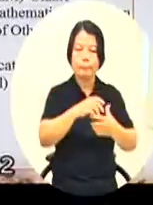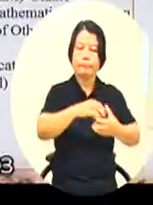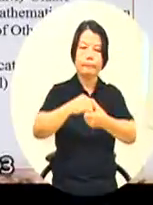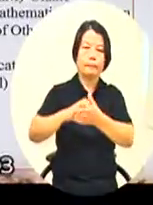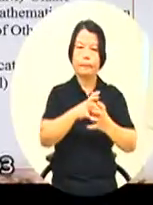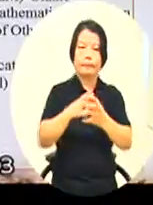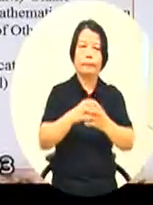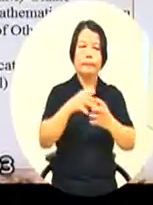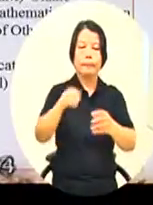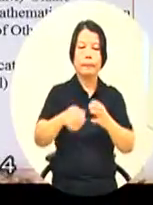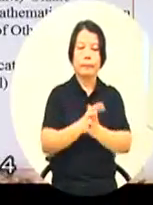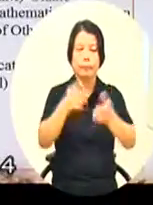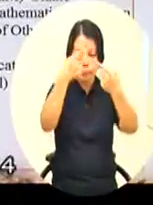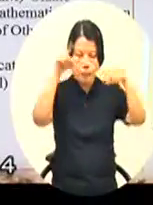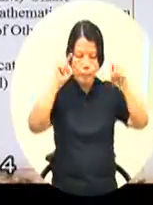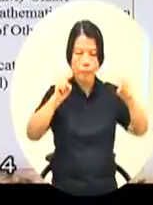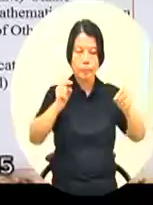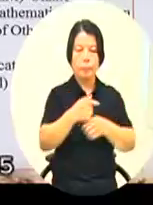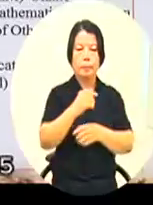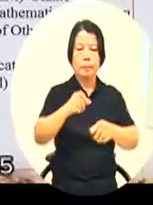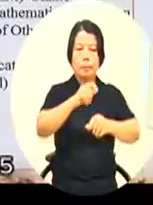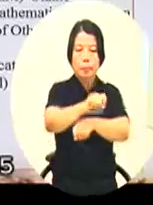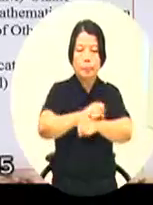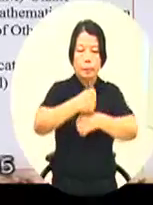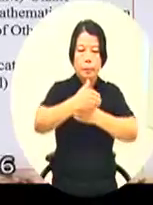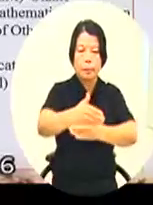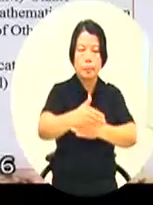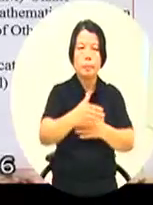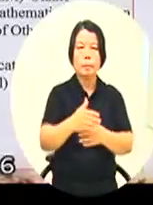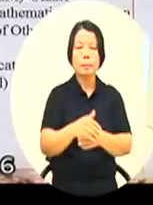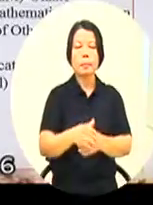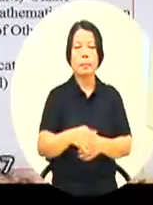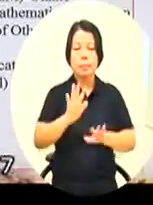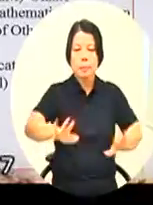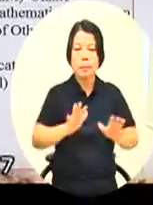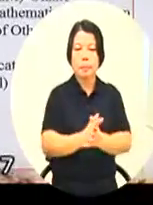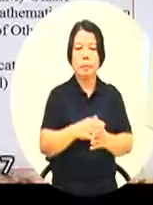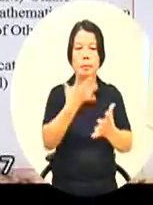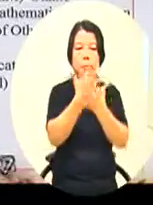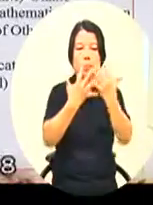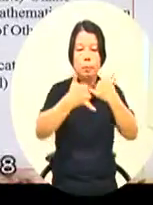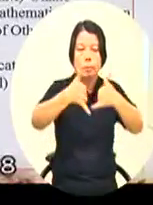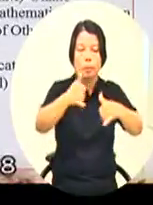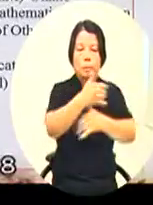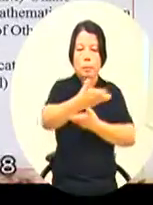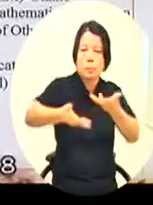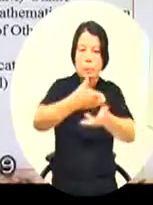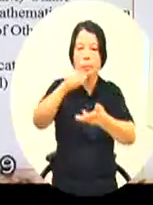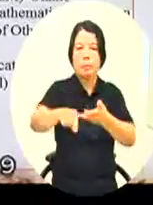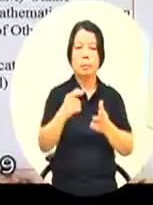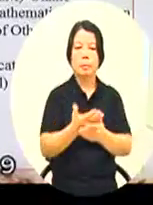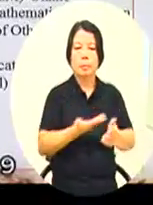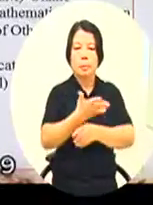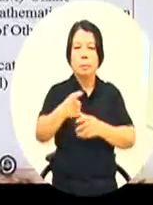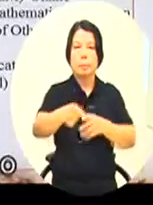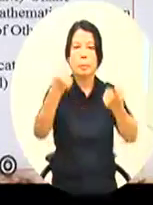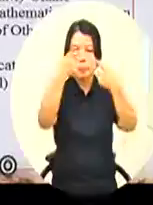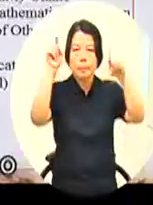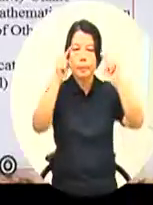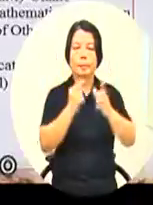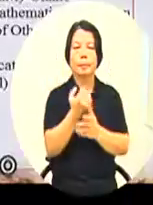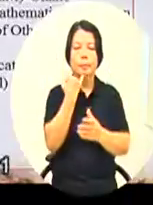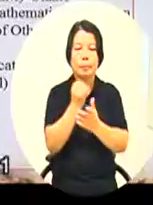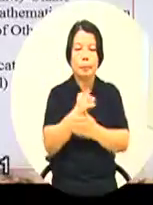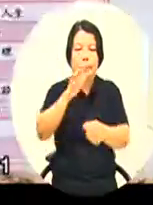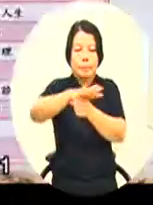那包括大学部的课程也可以借由这种线上的这种互动哈，能够让我们的大学的课程更加